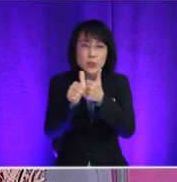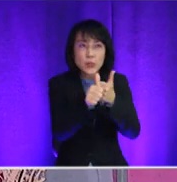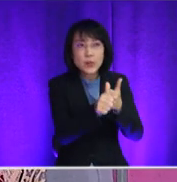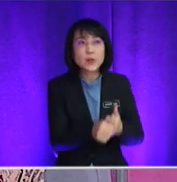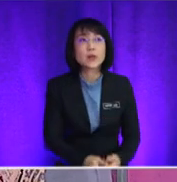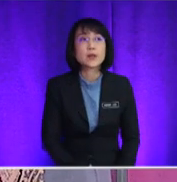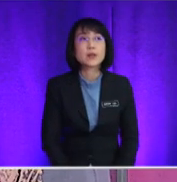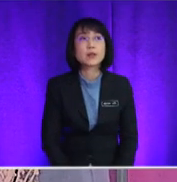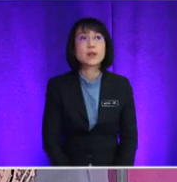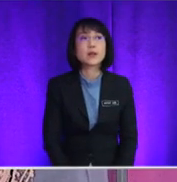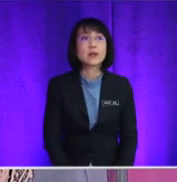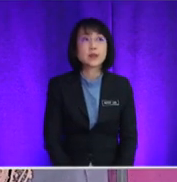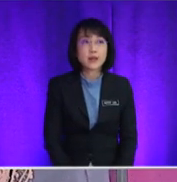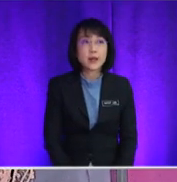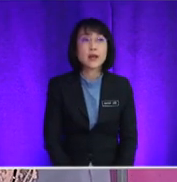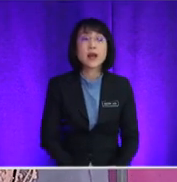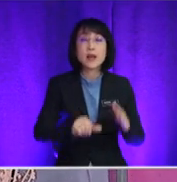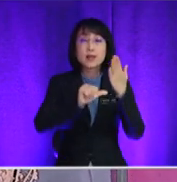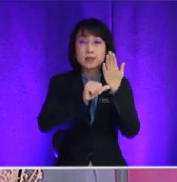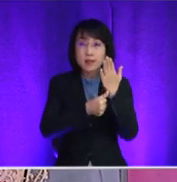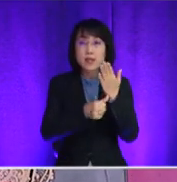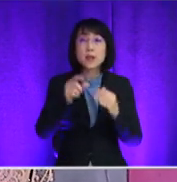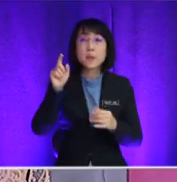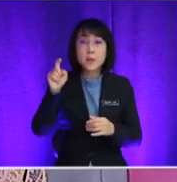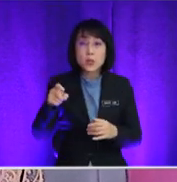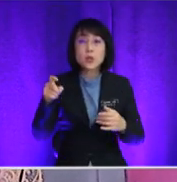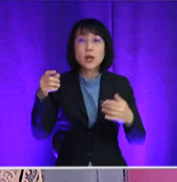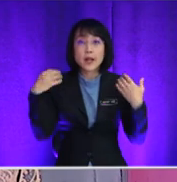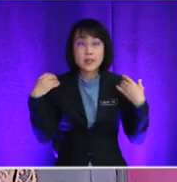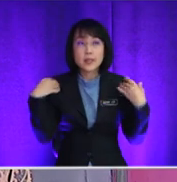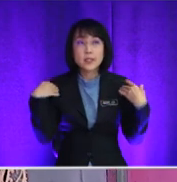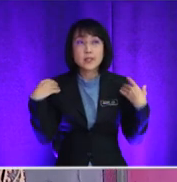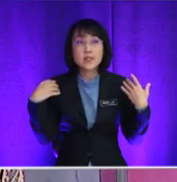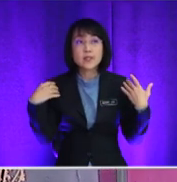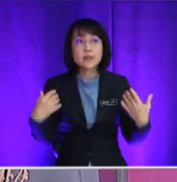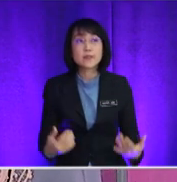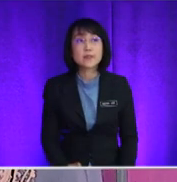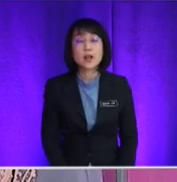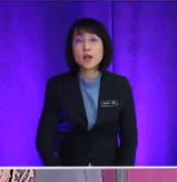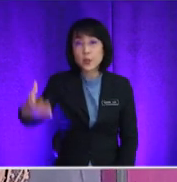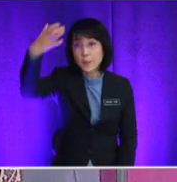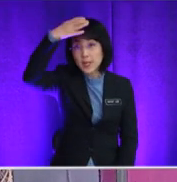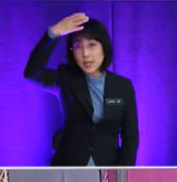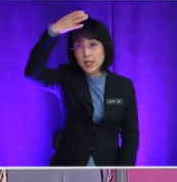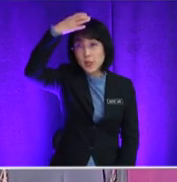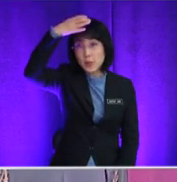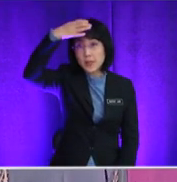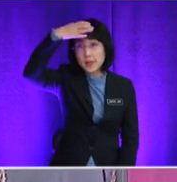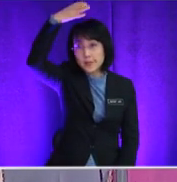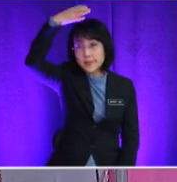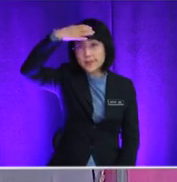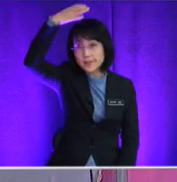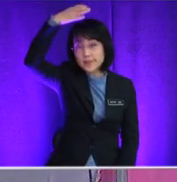perlu ada semua elemen-elime ini antaranya topi chef jadi